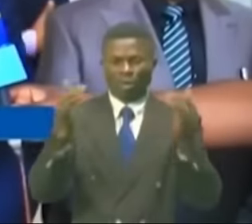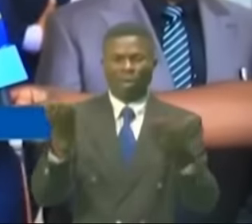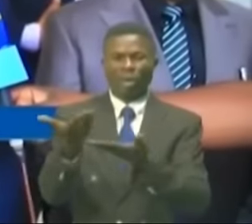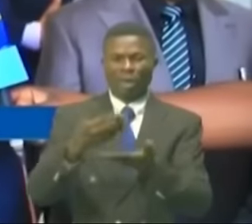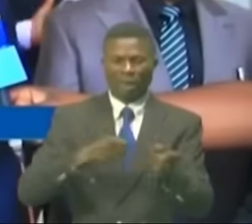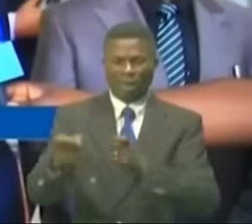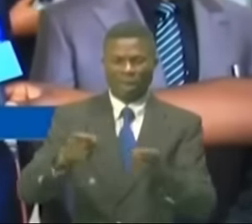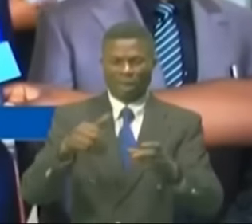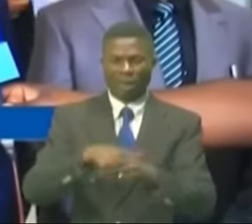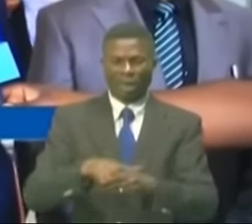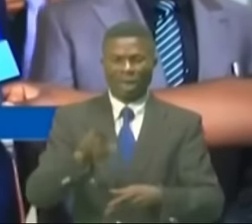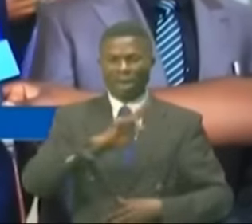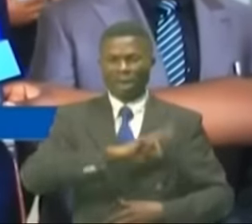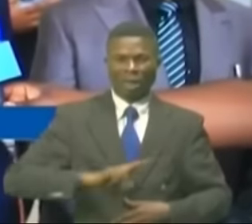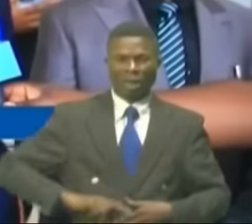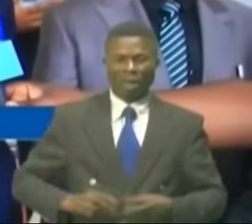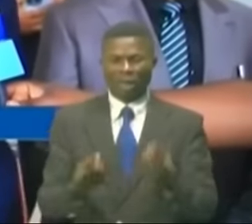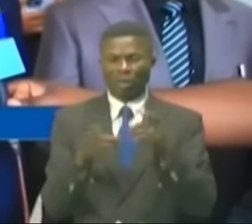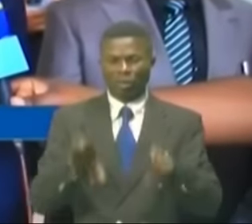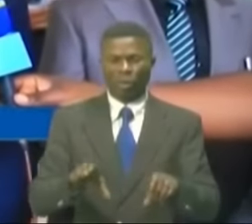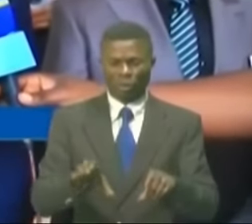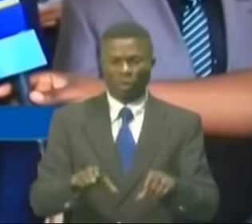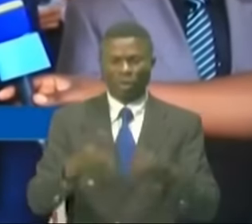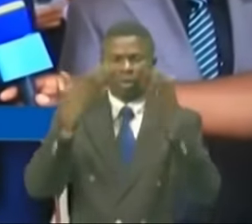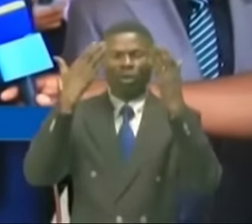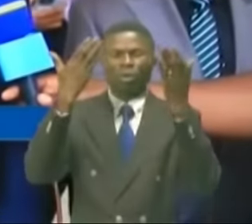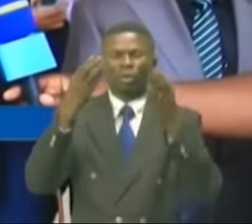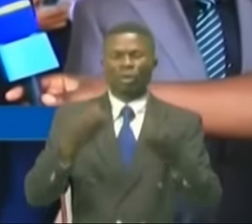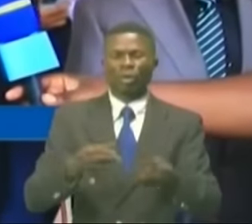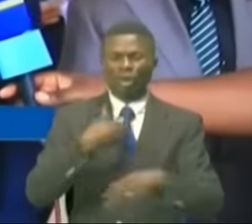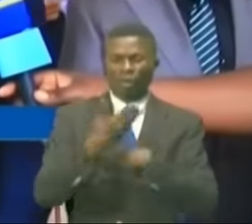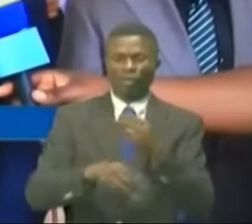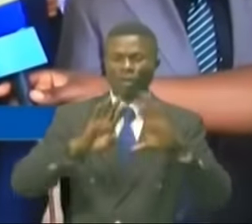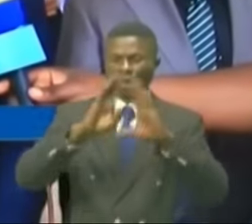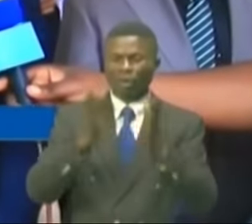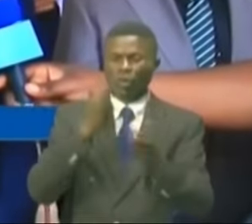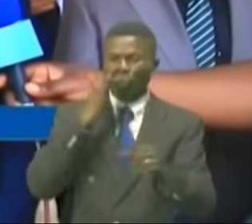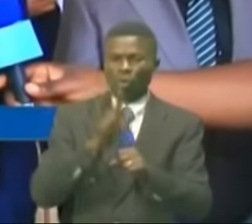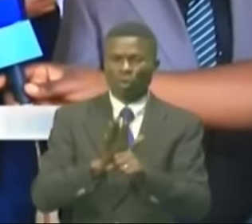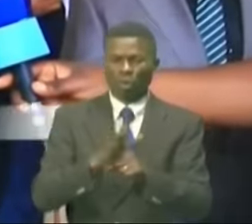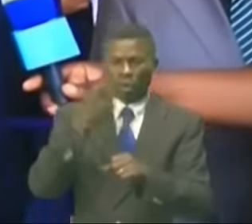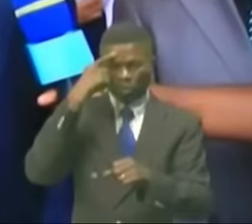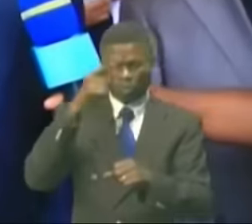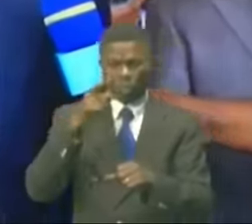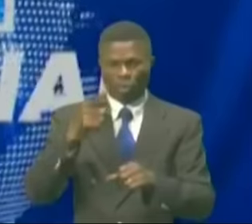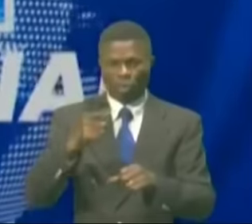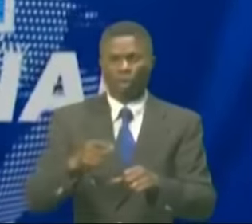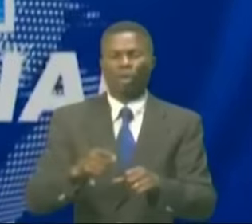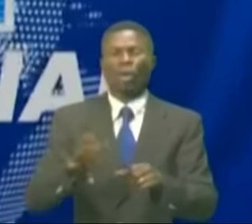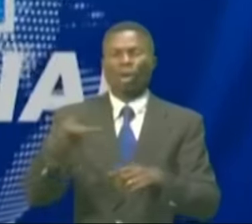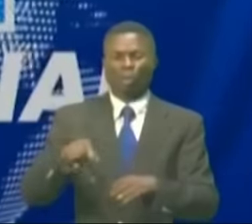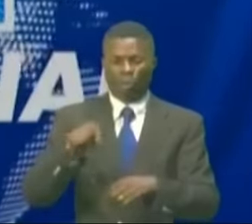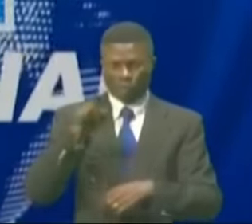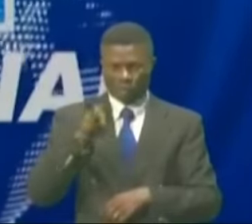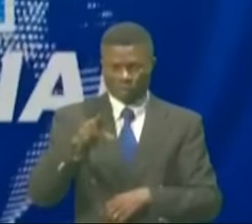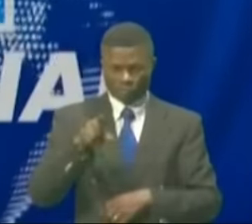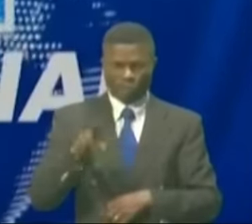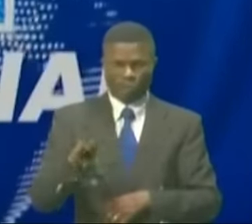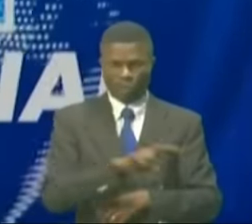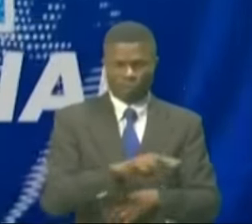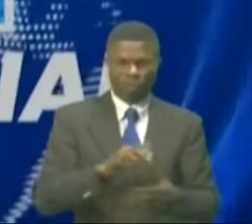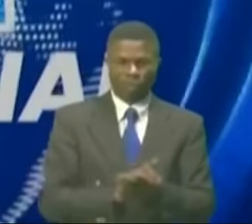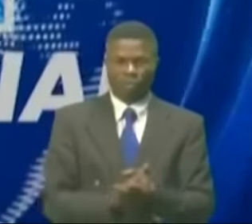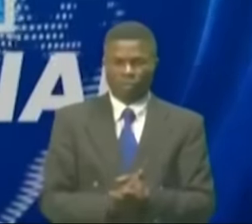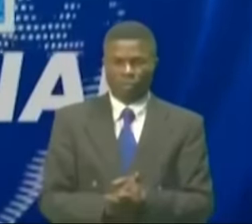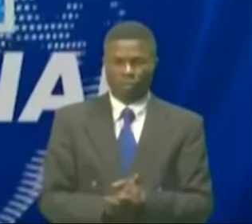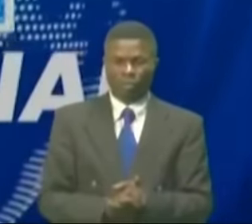règne en ces lieux et que l'Éternel accomplisse tout ce qu'il a promis pour cette province. Et puis